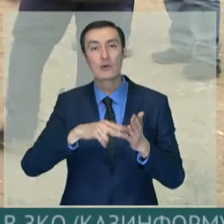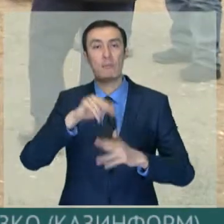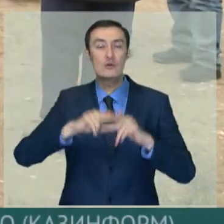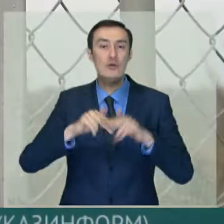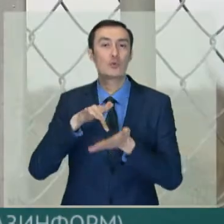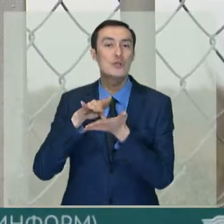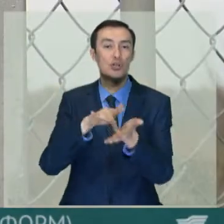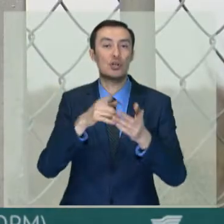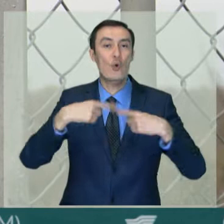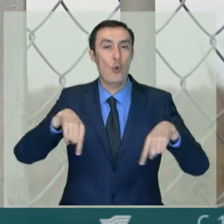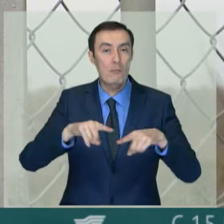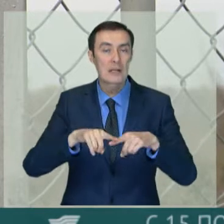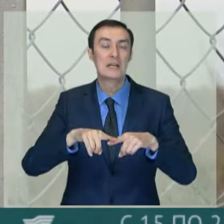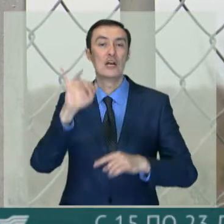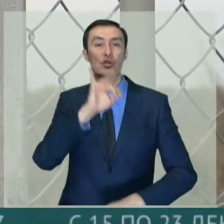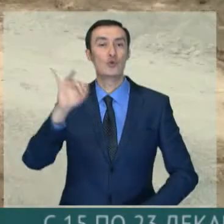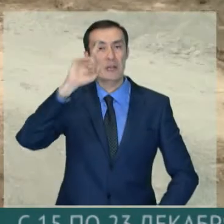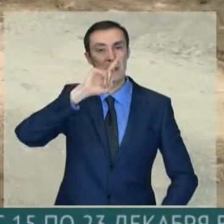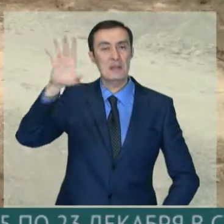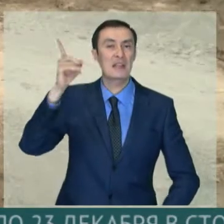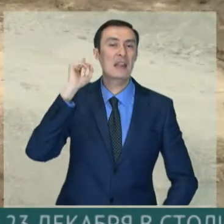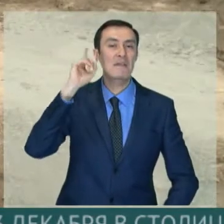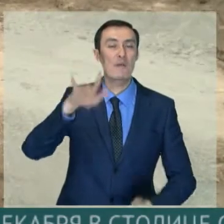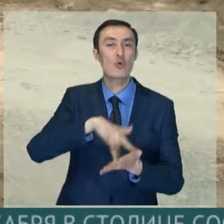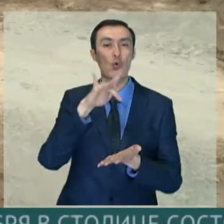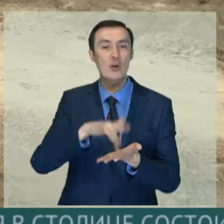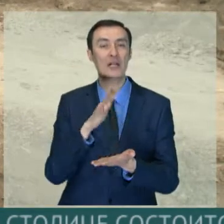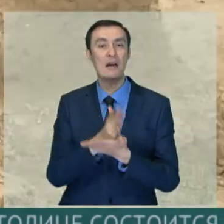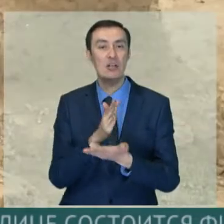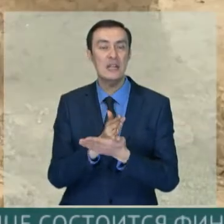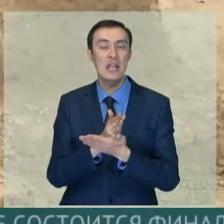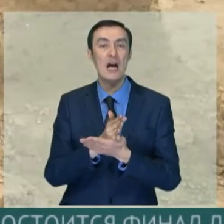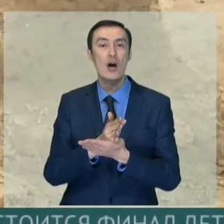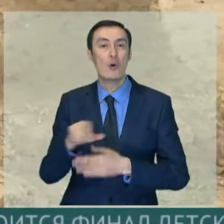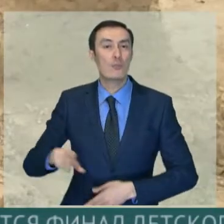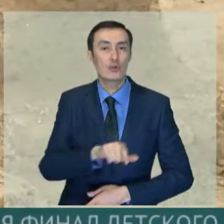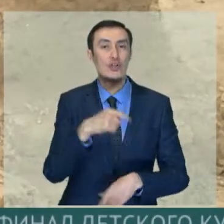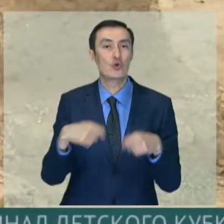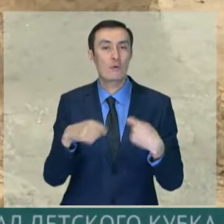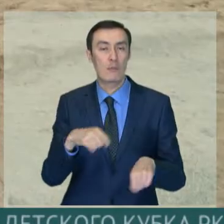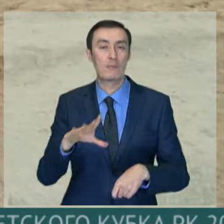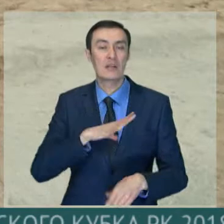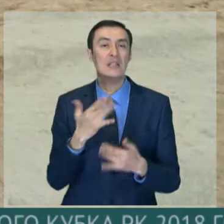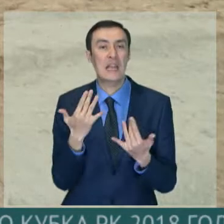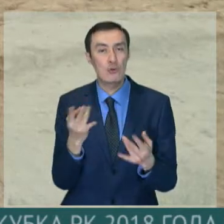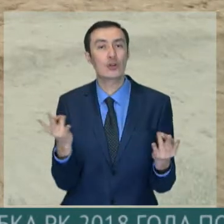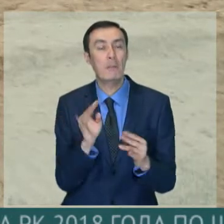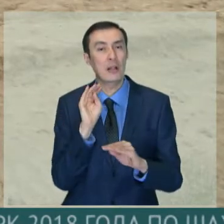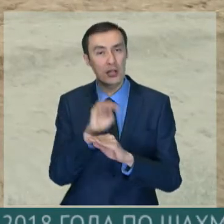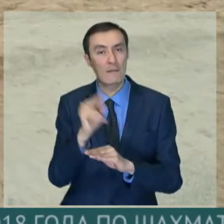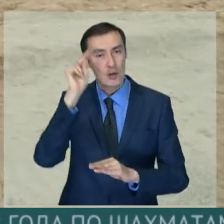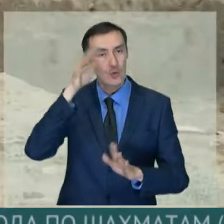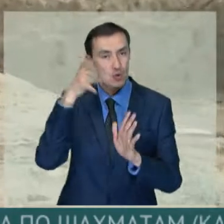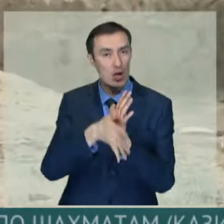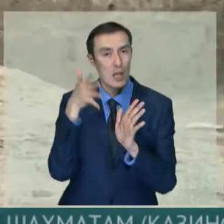построить туристический комплекс. История знаменитого древнего города, располагавшегося на Шелковом пути, еще требует дополнительного